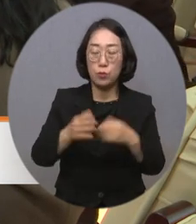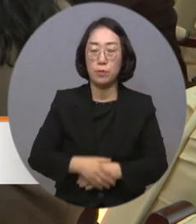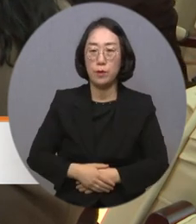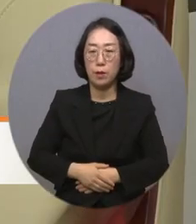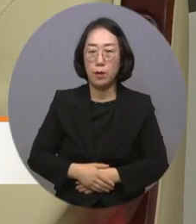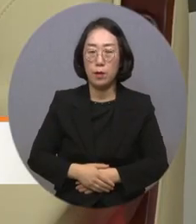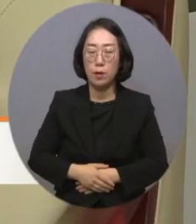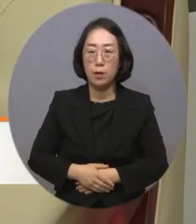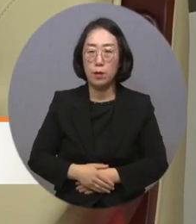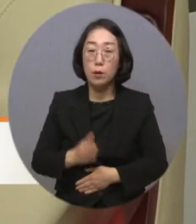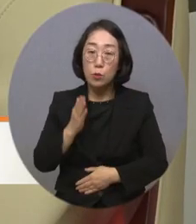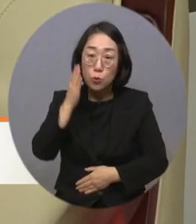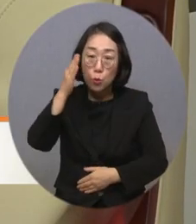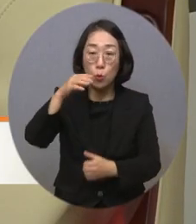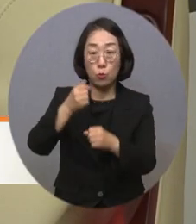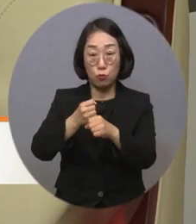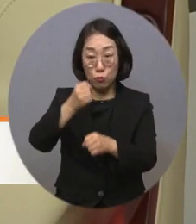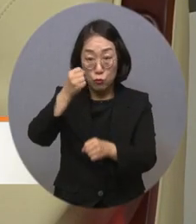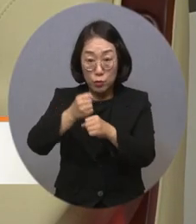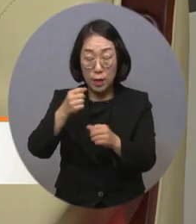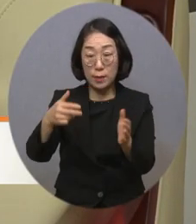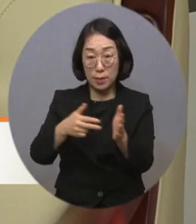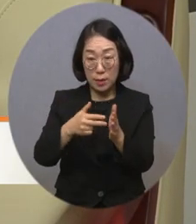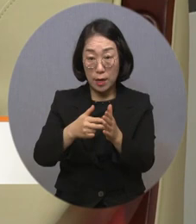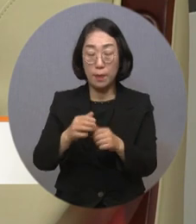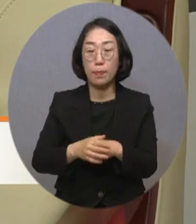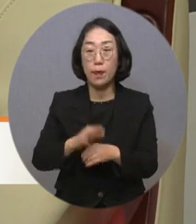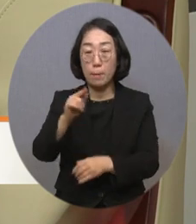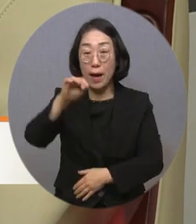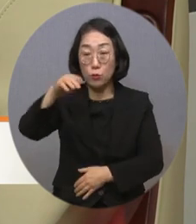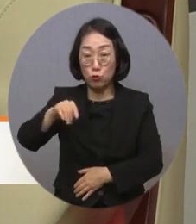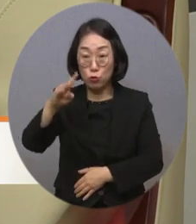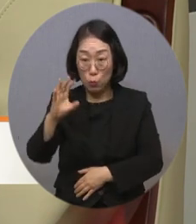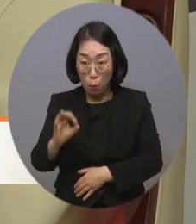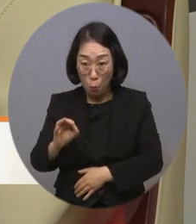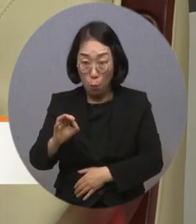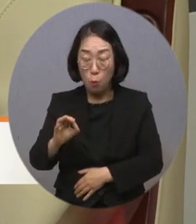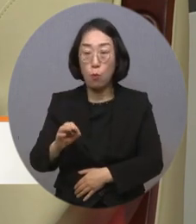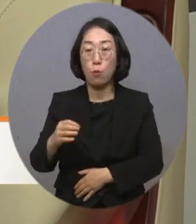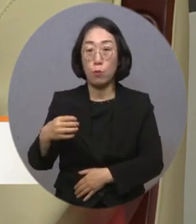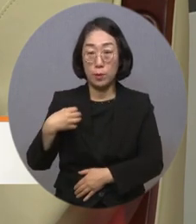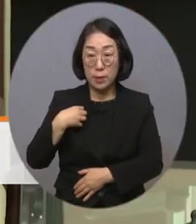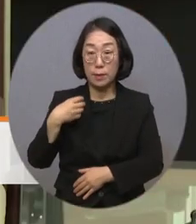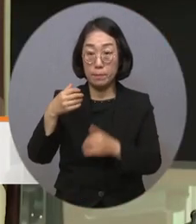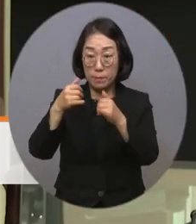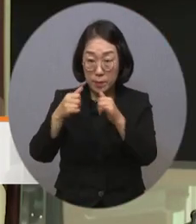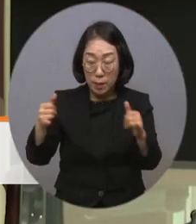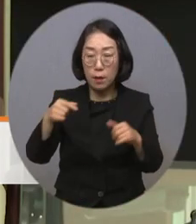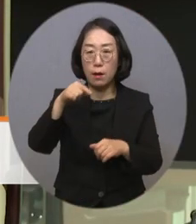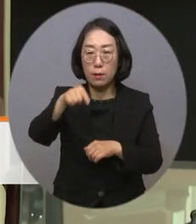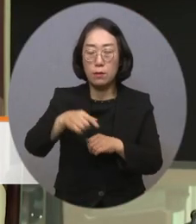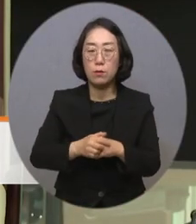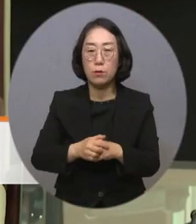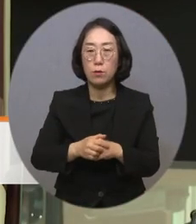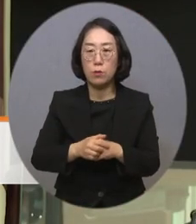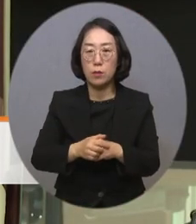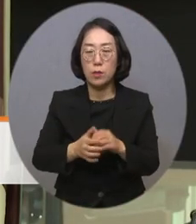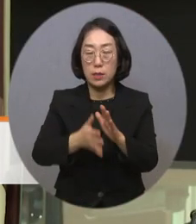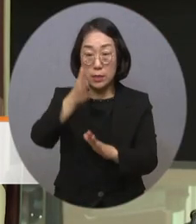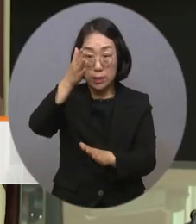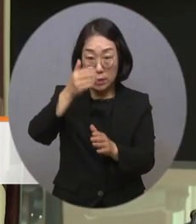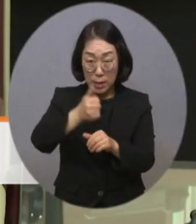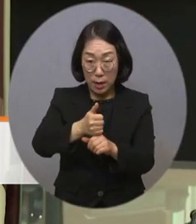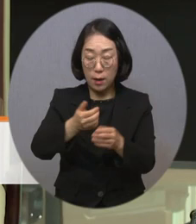어린이재단 막 수봉 전남지역 본부장은 지난 8일 여수시 를 방문할 건 오봉 여수시장 에게 후원 증서를